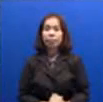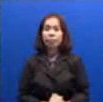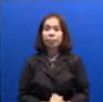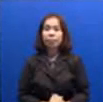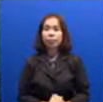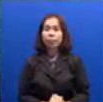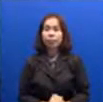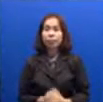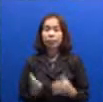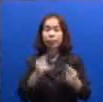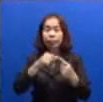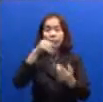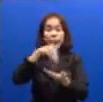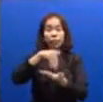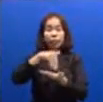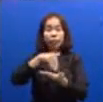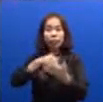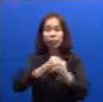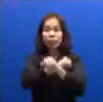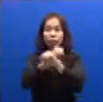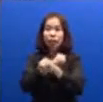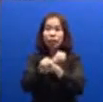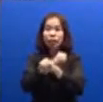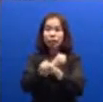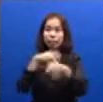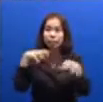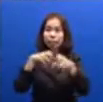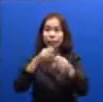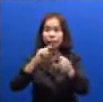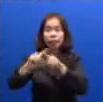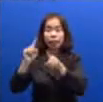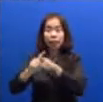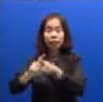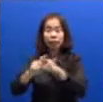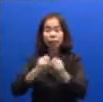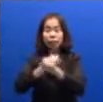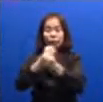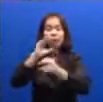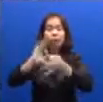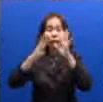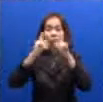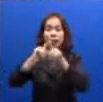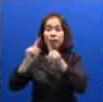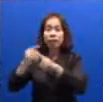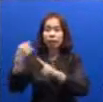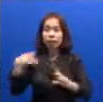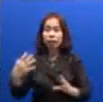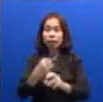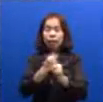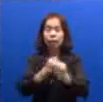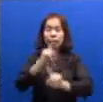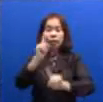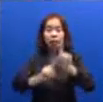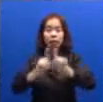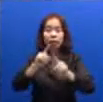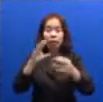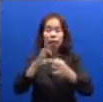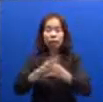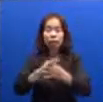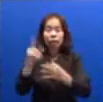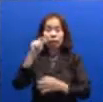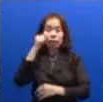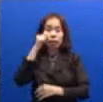เปิดศูนย์อำนวยการป้องกันรถหัวเหตุทางท้องถนนโดยกรมป้องกันและบรรเทาสาธารณภัยสรุปสถิติการเกิดอุบัติเหตุในรอบ 7วัน